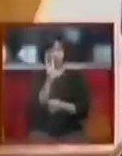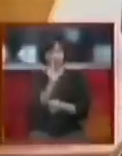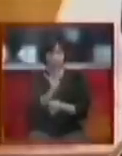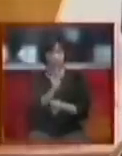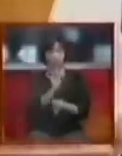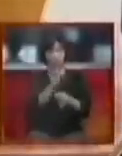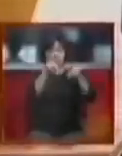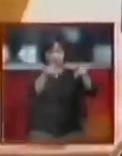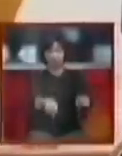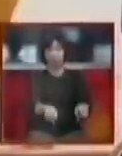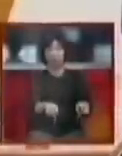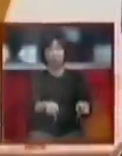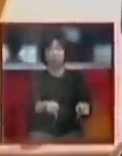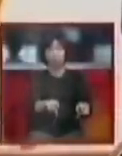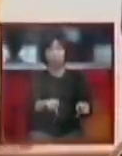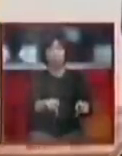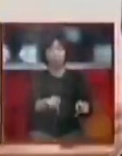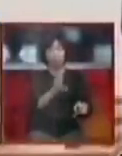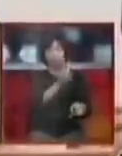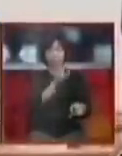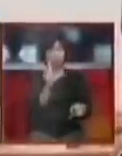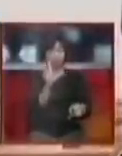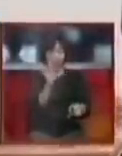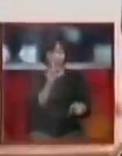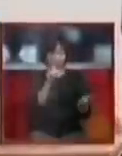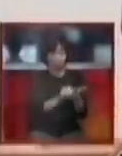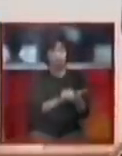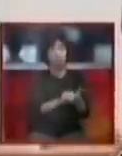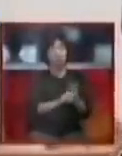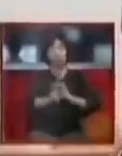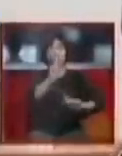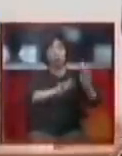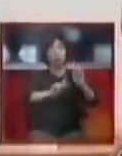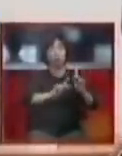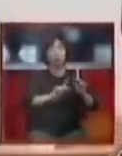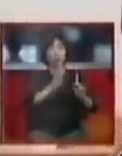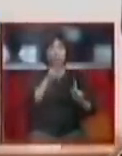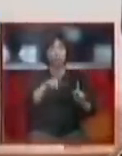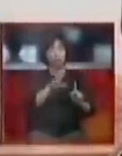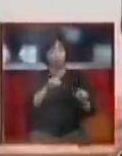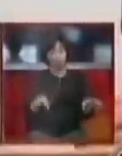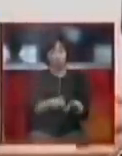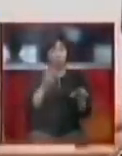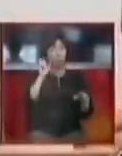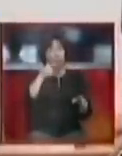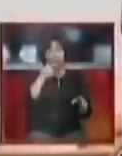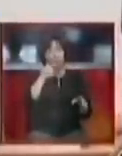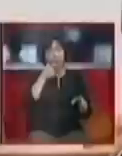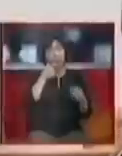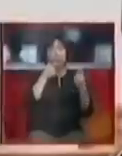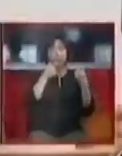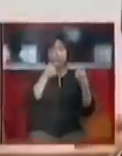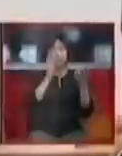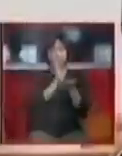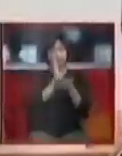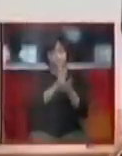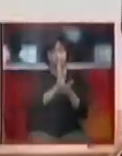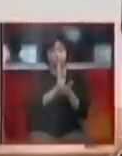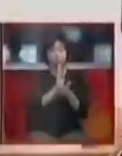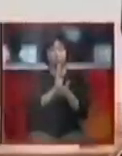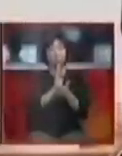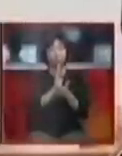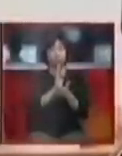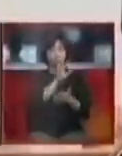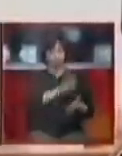638,000 katao na ang nabibigyan trabaho ng mga BPO at 11 bilyong dolyar ang ipinasok nito sa ating